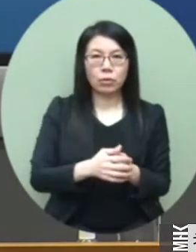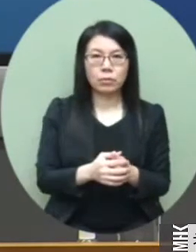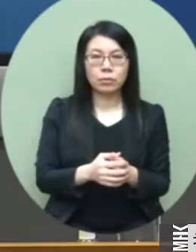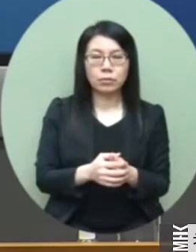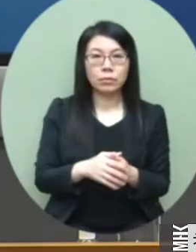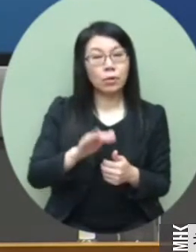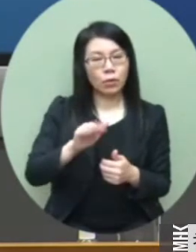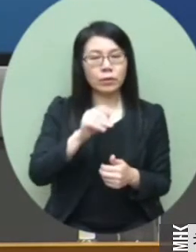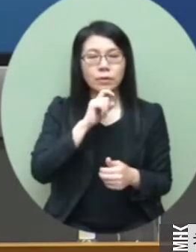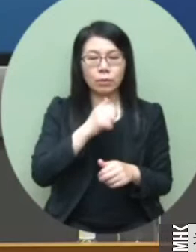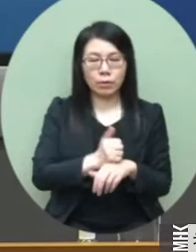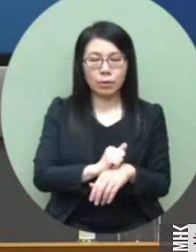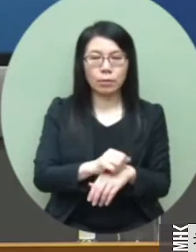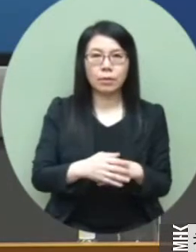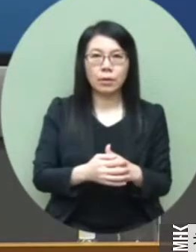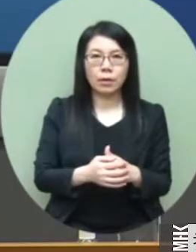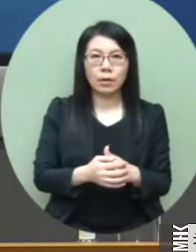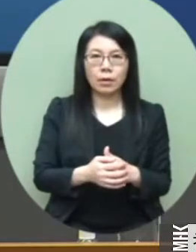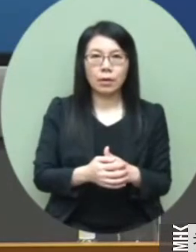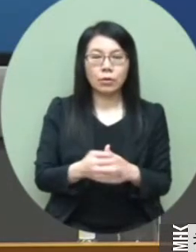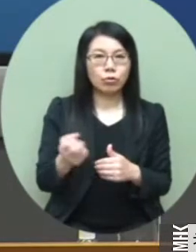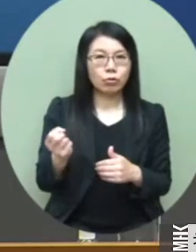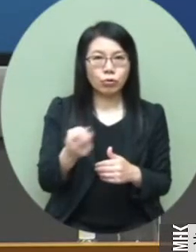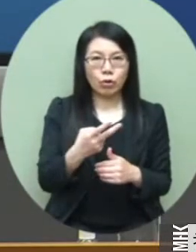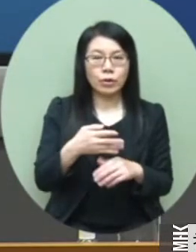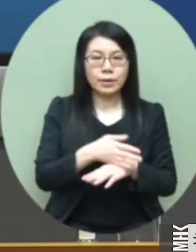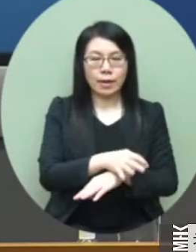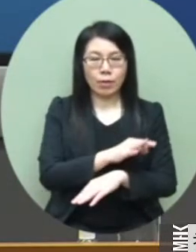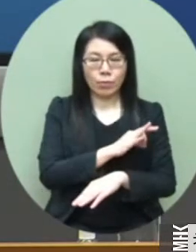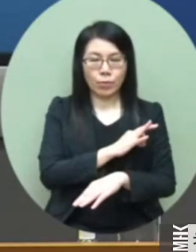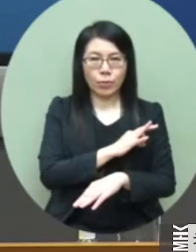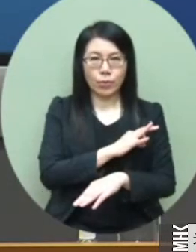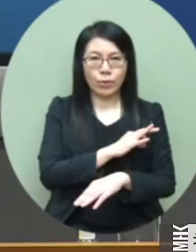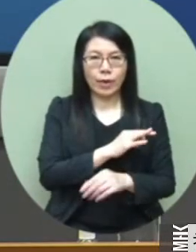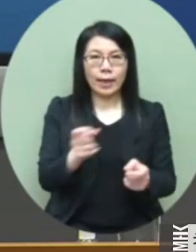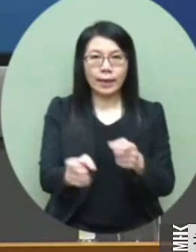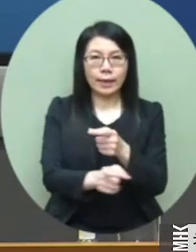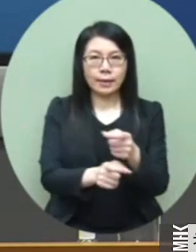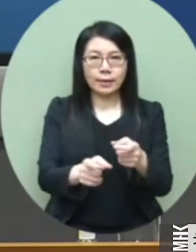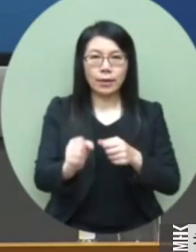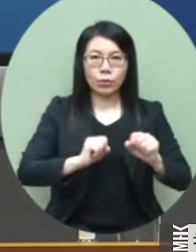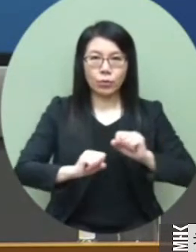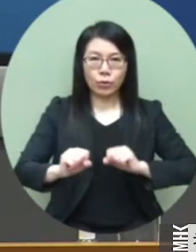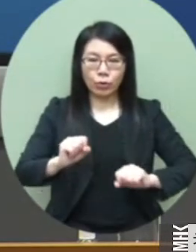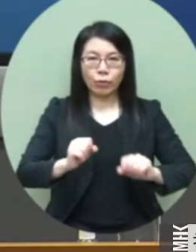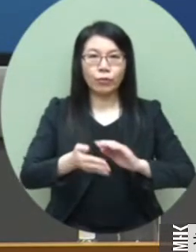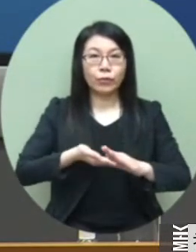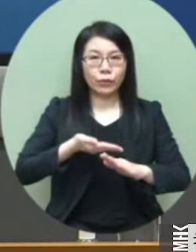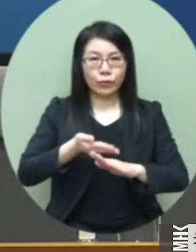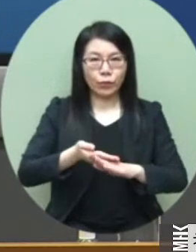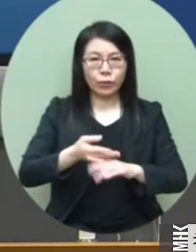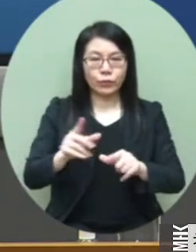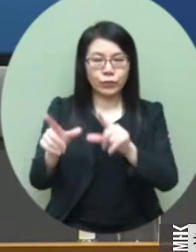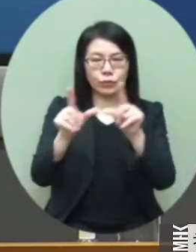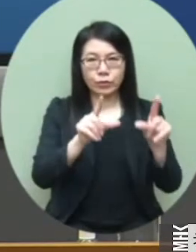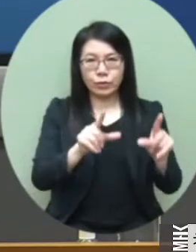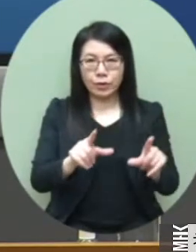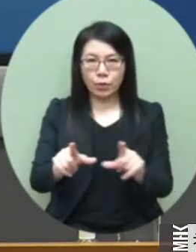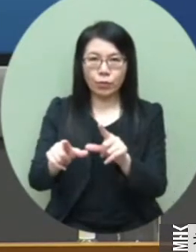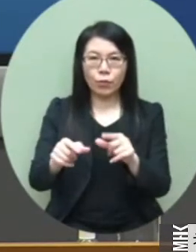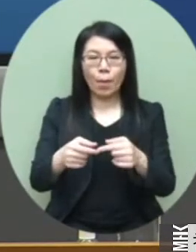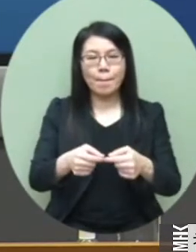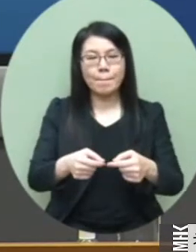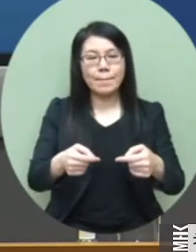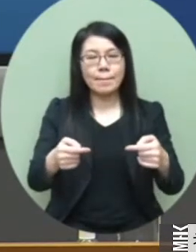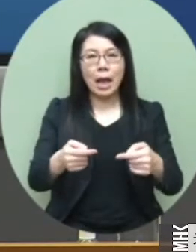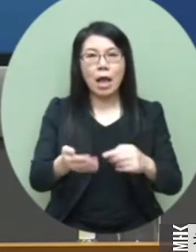咧係令到我哋咧係重啟社會同埋咧係經濟嘅活動，市民嘅生活咧係逐步恢